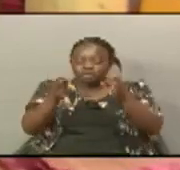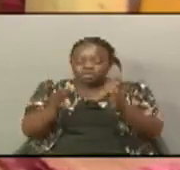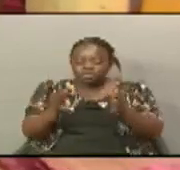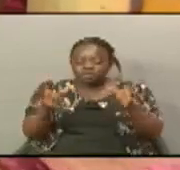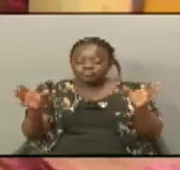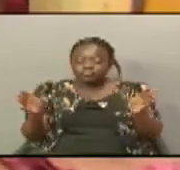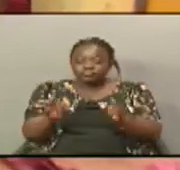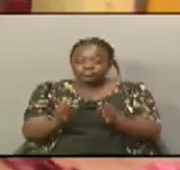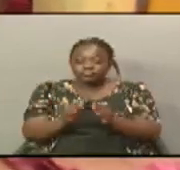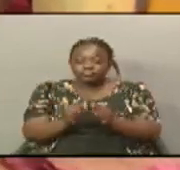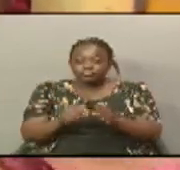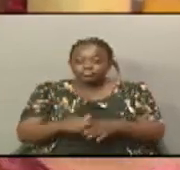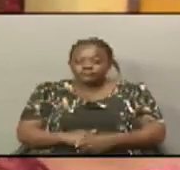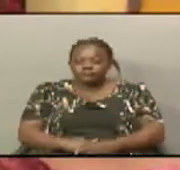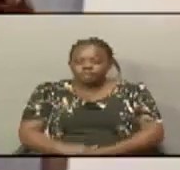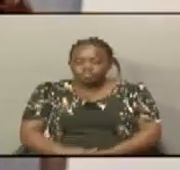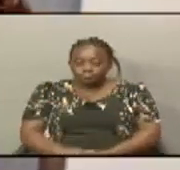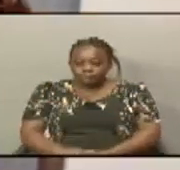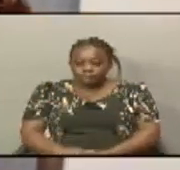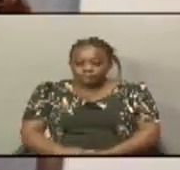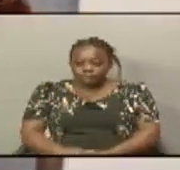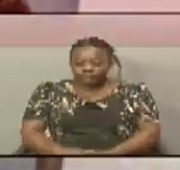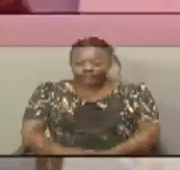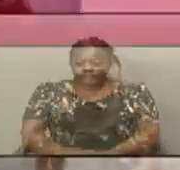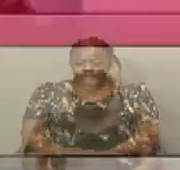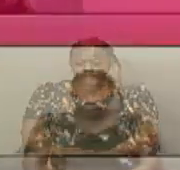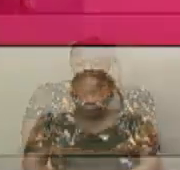Nsubuga yakusakidde gulya nkulabukere TV.